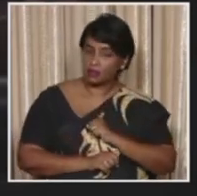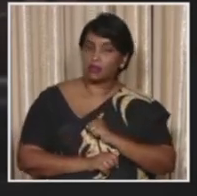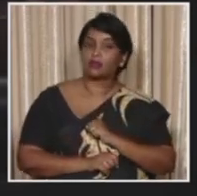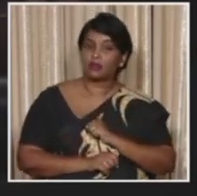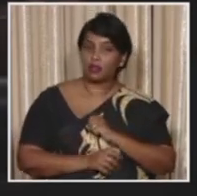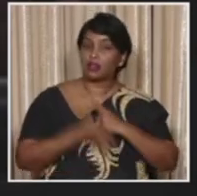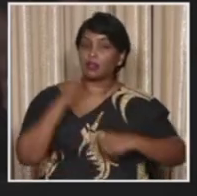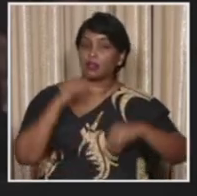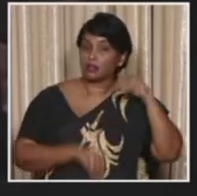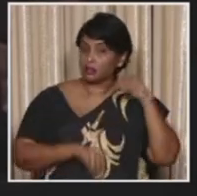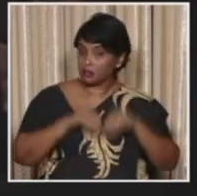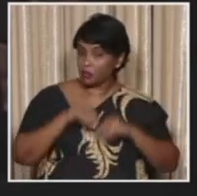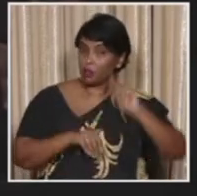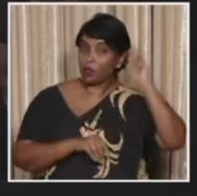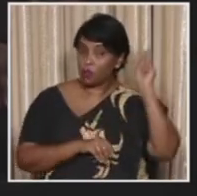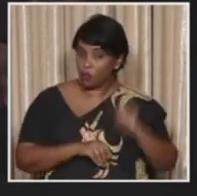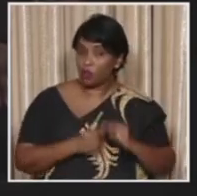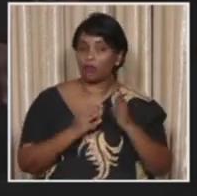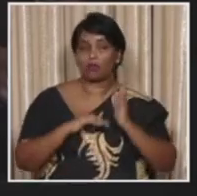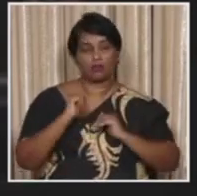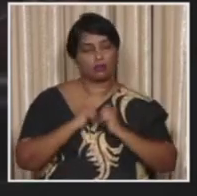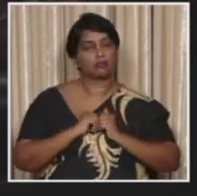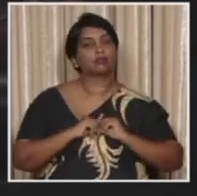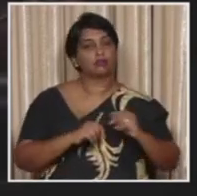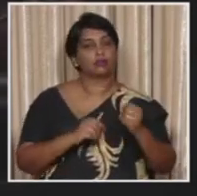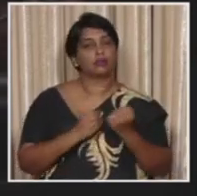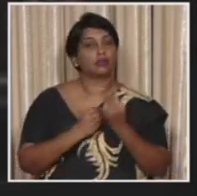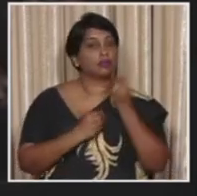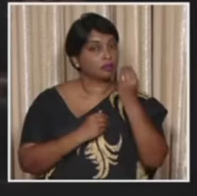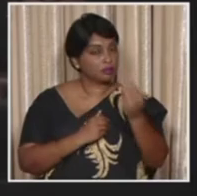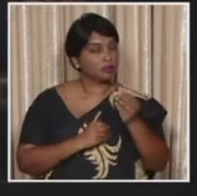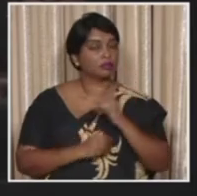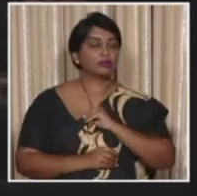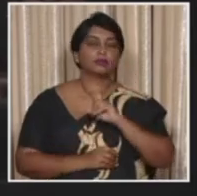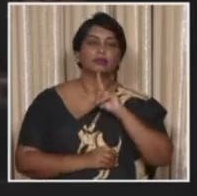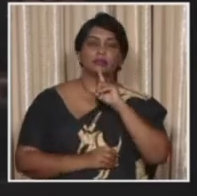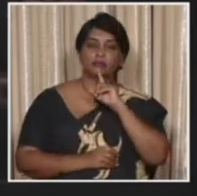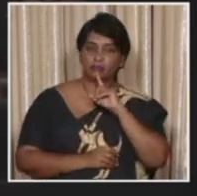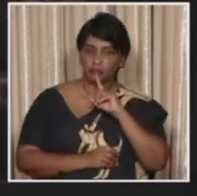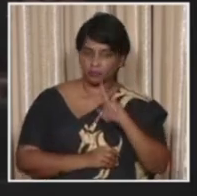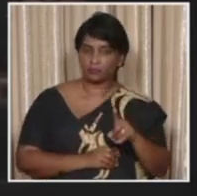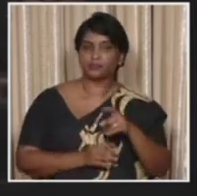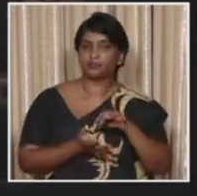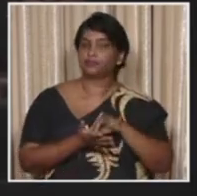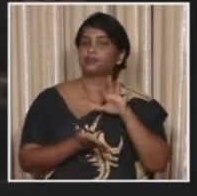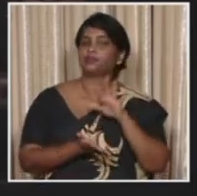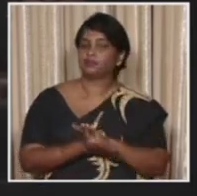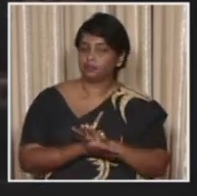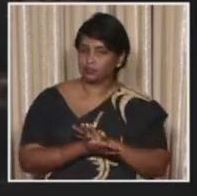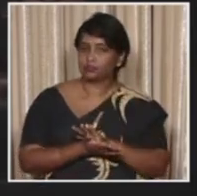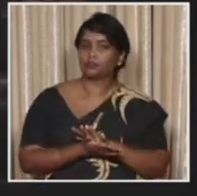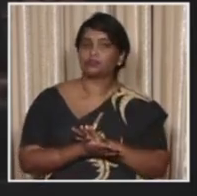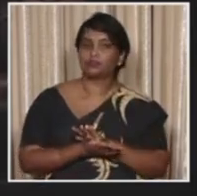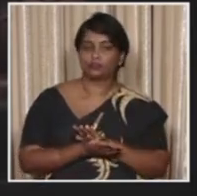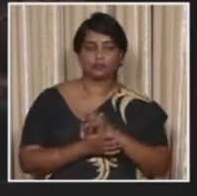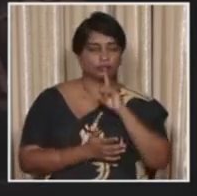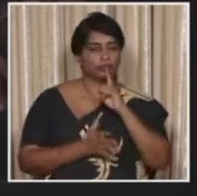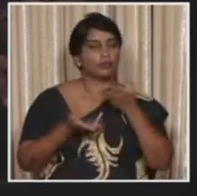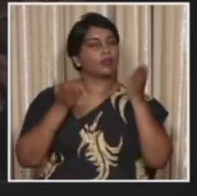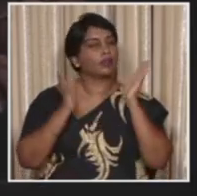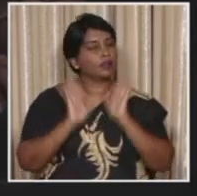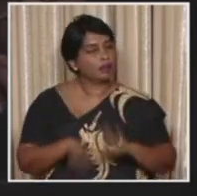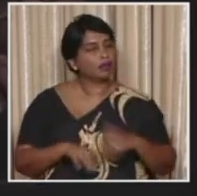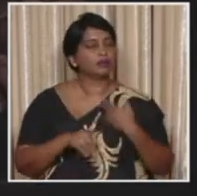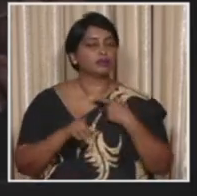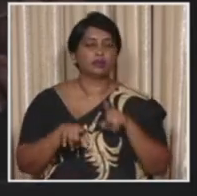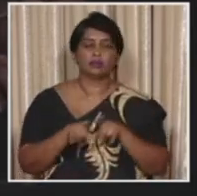Desa pahlna, jagaan awasnya weda pilih la. Labadi itu kena karanit, me maget indo tu lah. Tiapnya bawa prakashkono awasan awasnya negaru kata